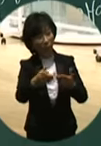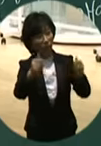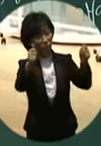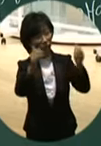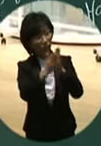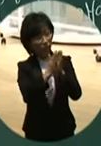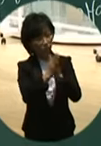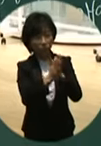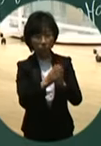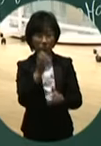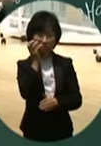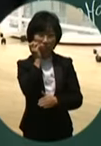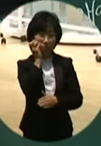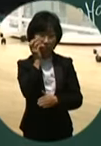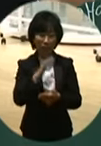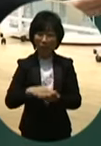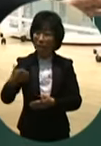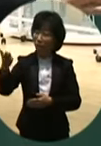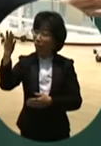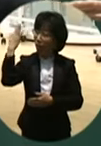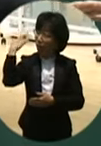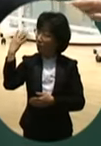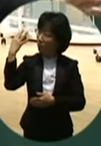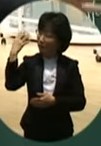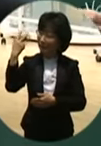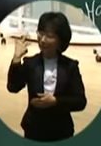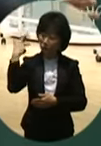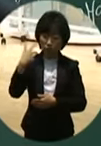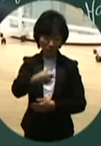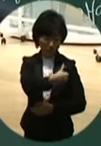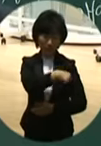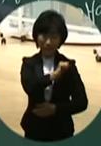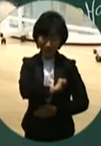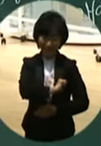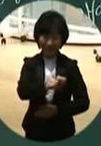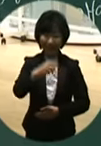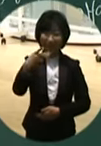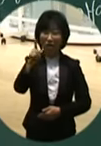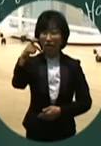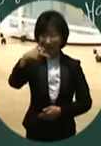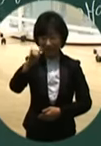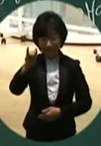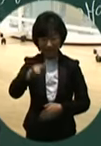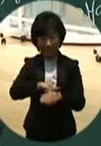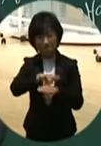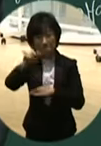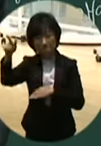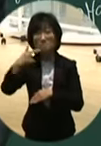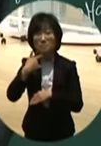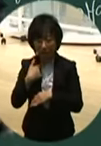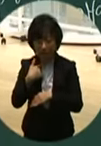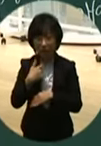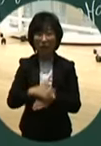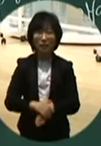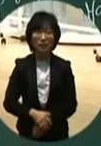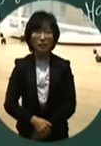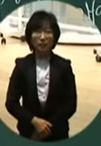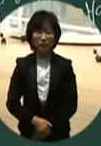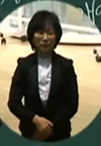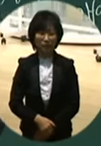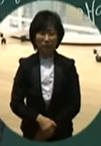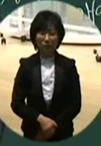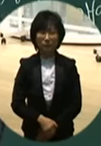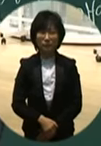Spain. 스페인하고 저리 뭐 이 터키하고 이렇게 갔다 왔어요. So we went to Spain, Turkey. 이렇게 쭉 보니까요.